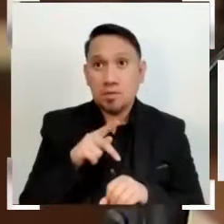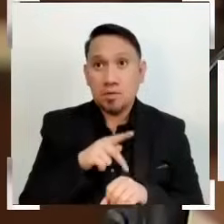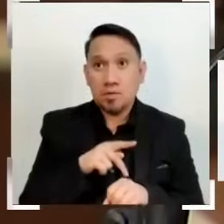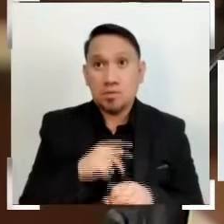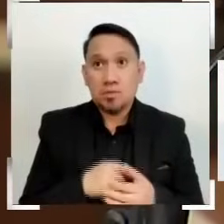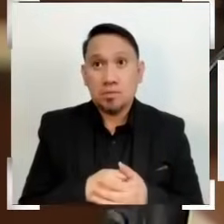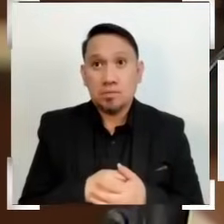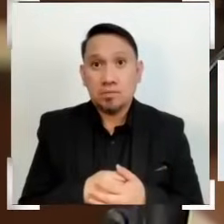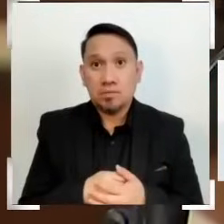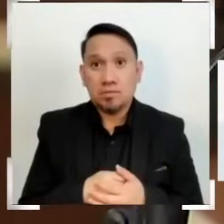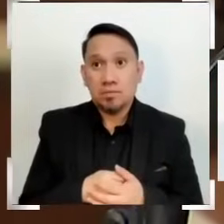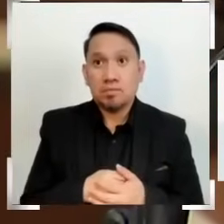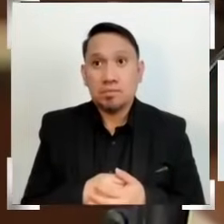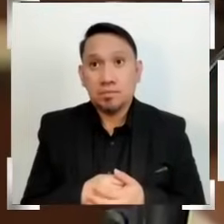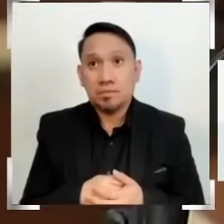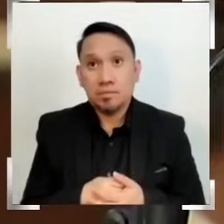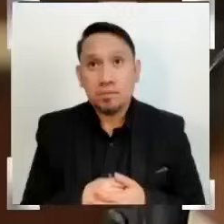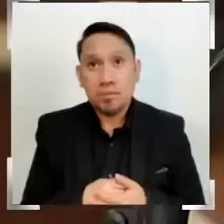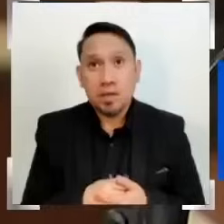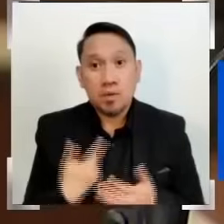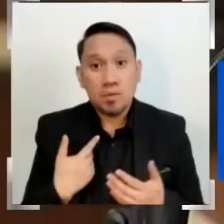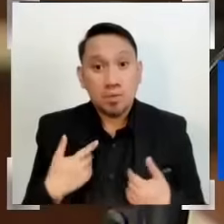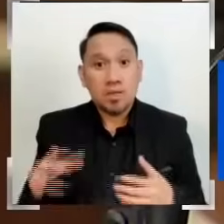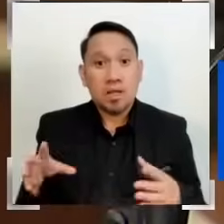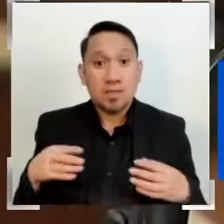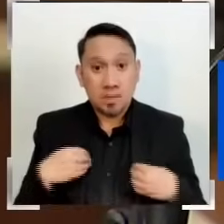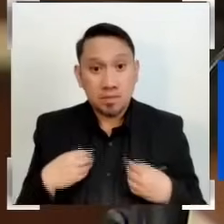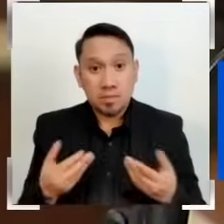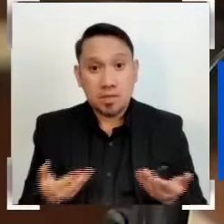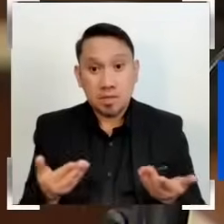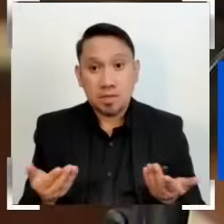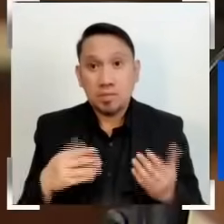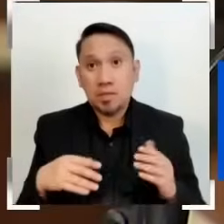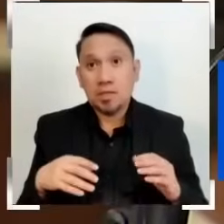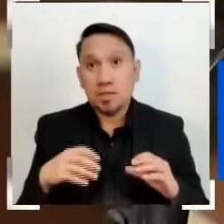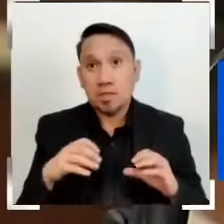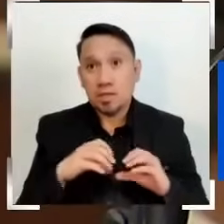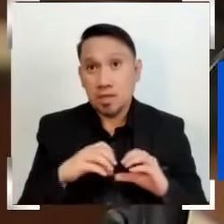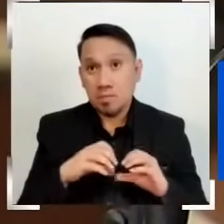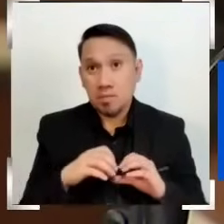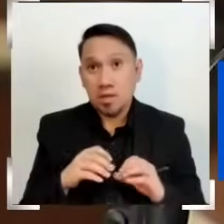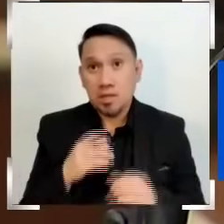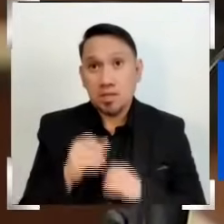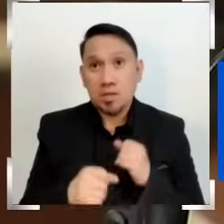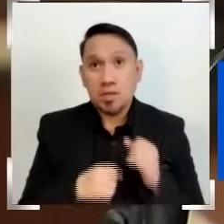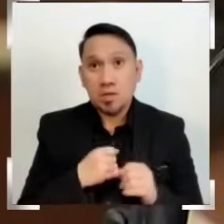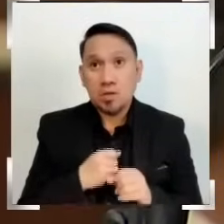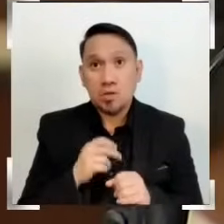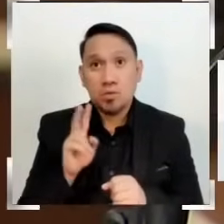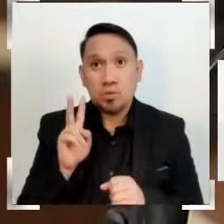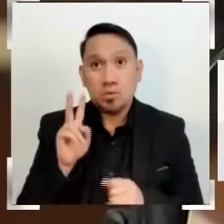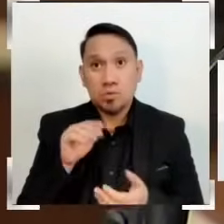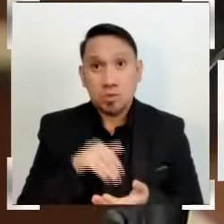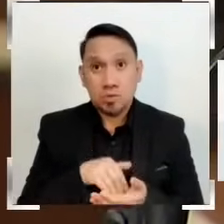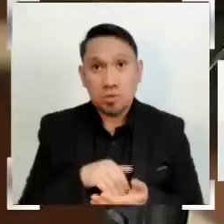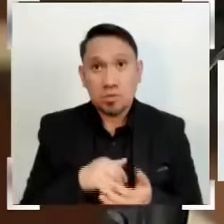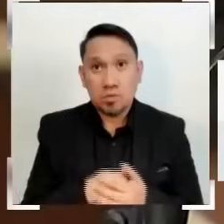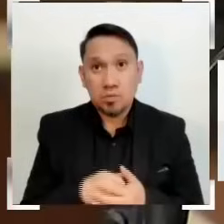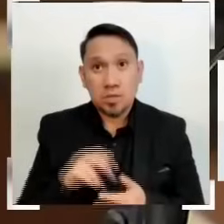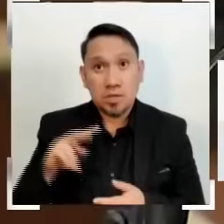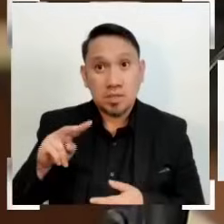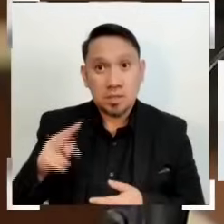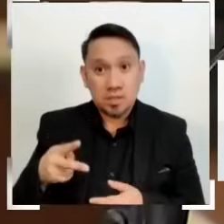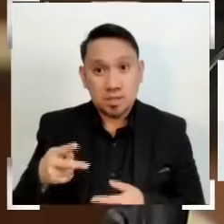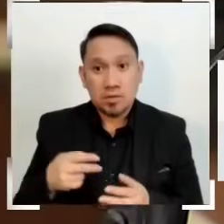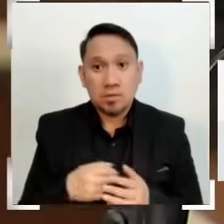helm of the GMA in 2000, we were a far second